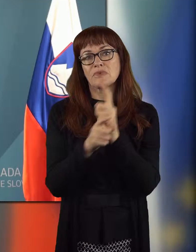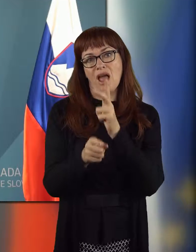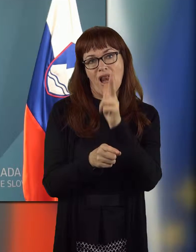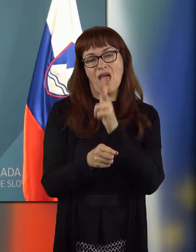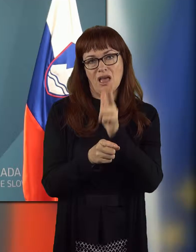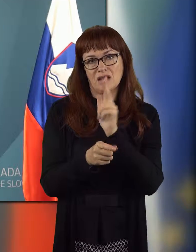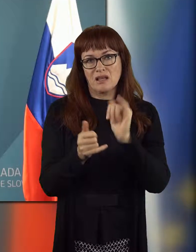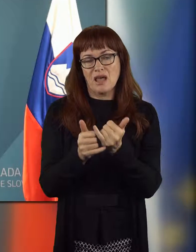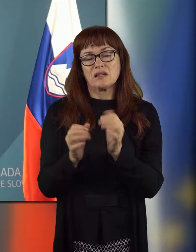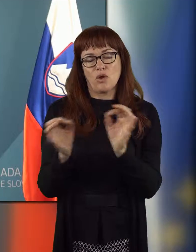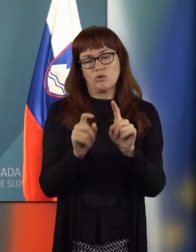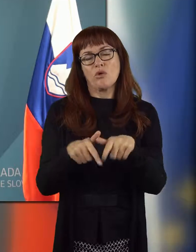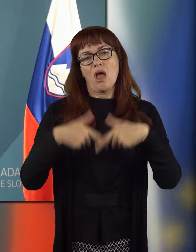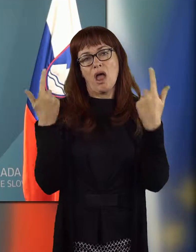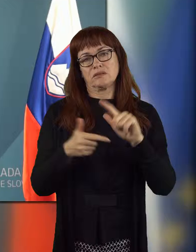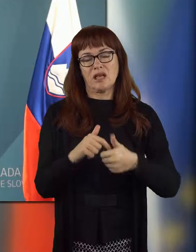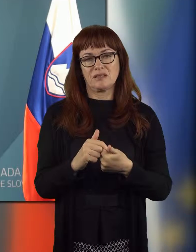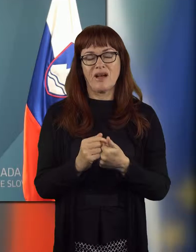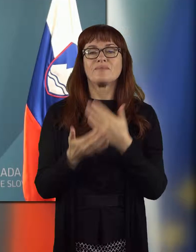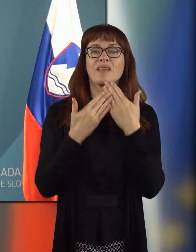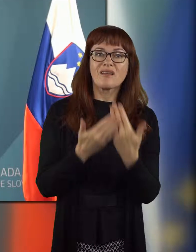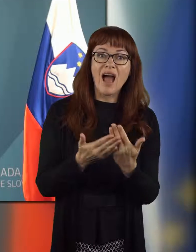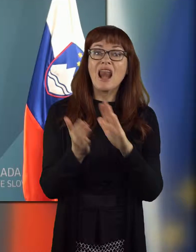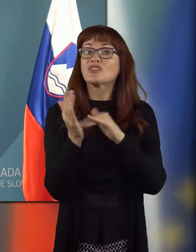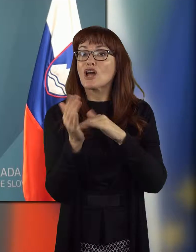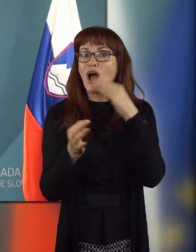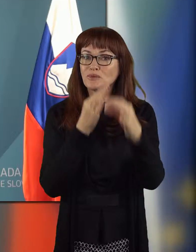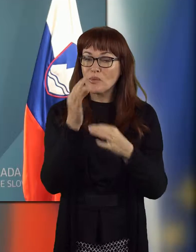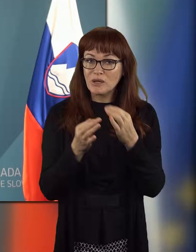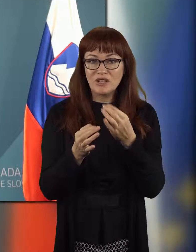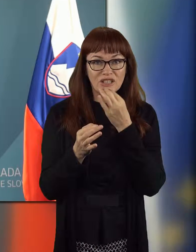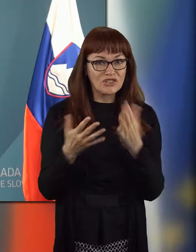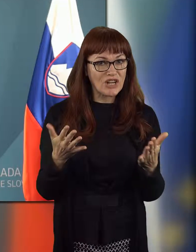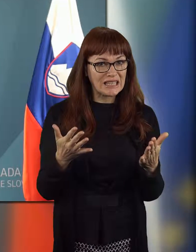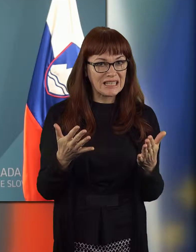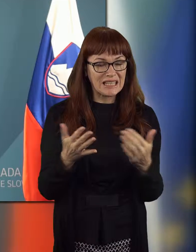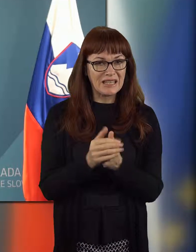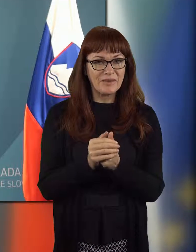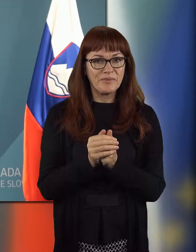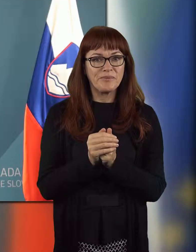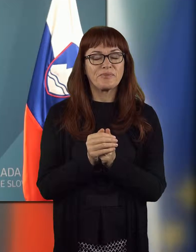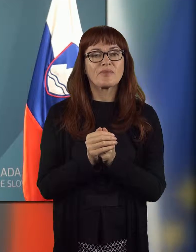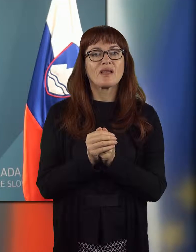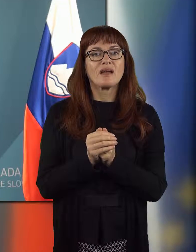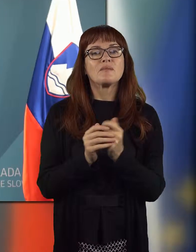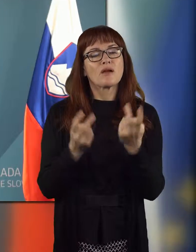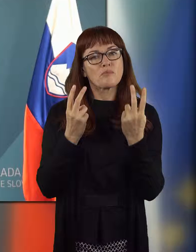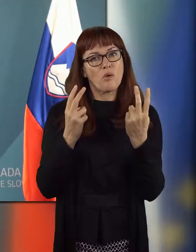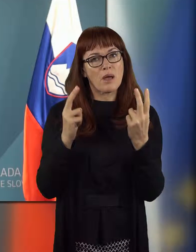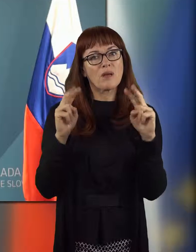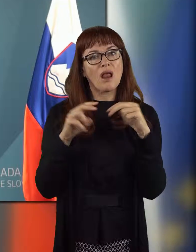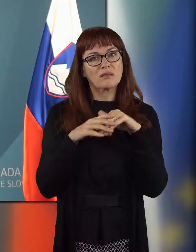elektrika predvidena, to da se uredi, jasna stvar. Hvala. Še kakšno vprašanje, če ni? Če ni vprašanje na to pomembno